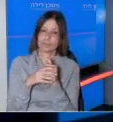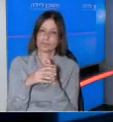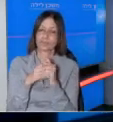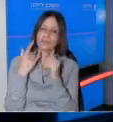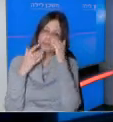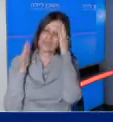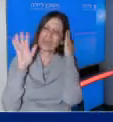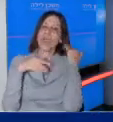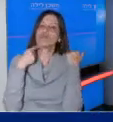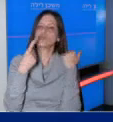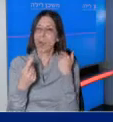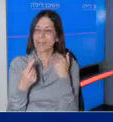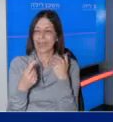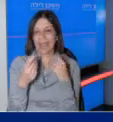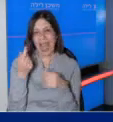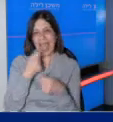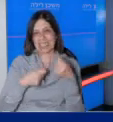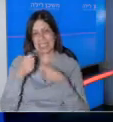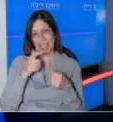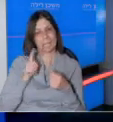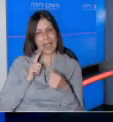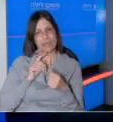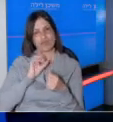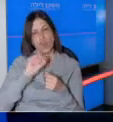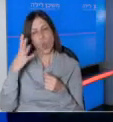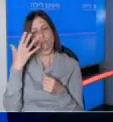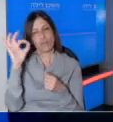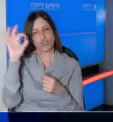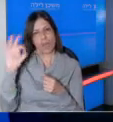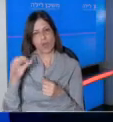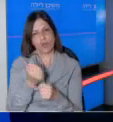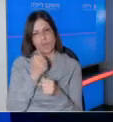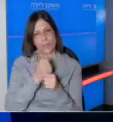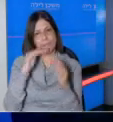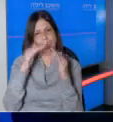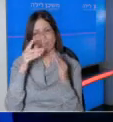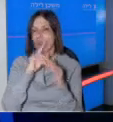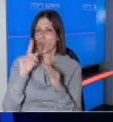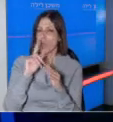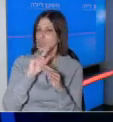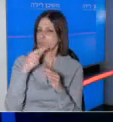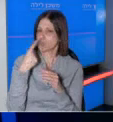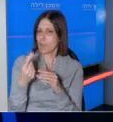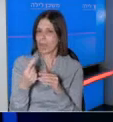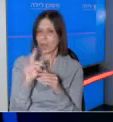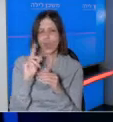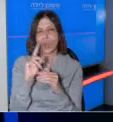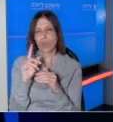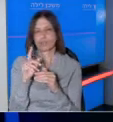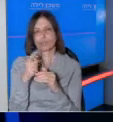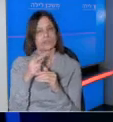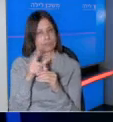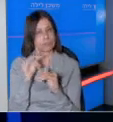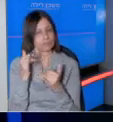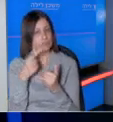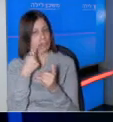אבל גם כשהוא אומר לעסקים פרטיים, שלחו 50% מהעובדים שלכם הביתה. לא, לא זה מה שהוא אמר. כן, זה מה שהוא אמר. לא, זה מה שהוא אמר. הוא אמר, אם